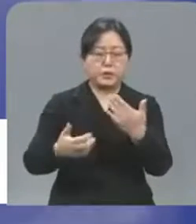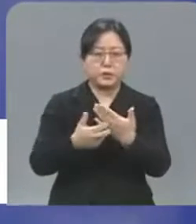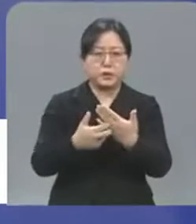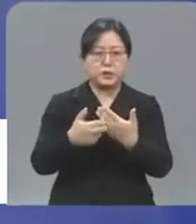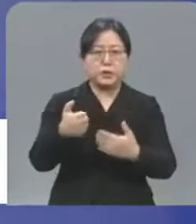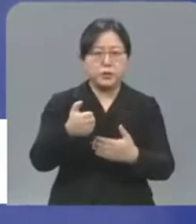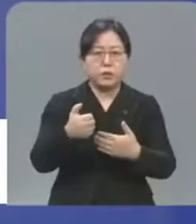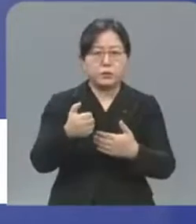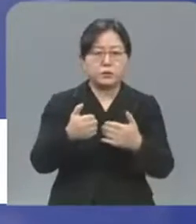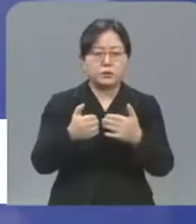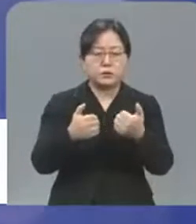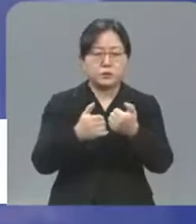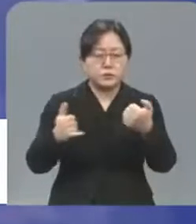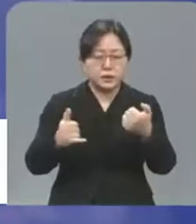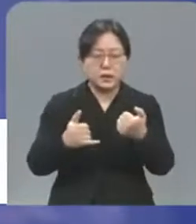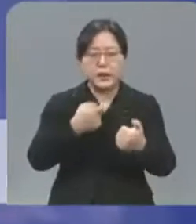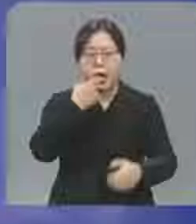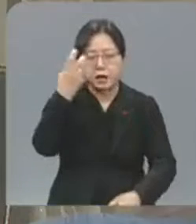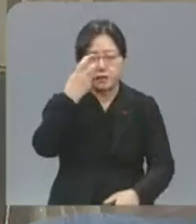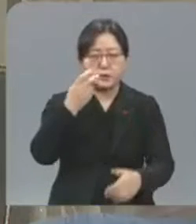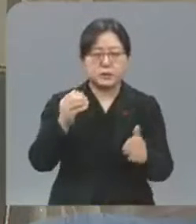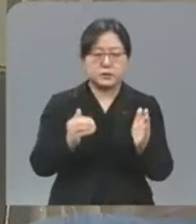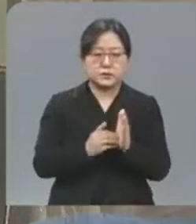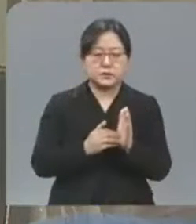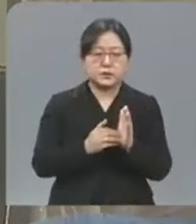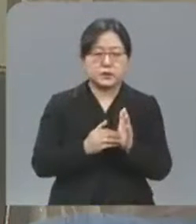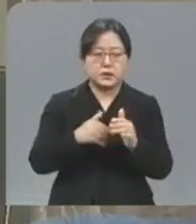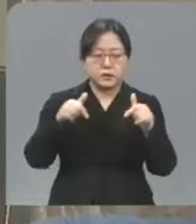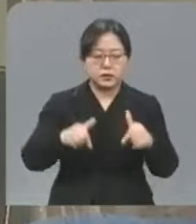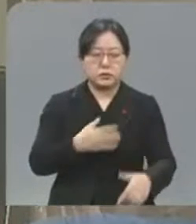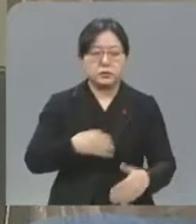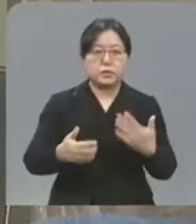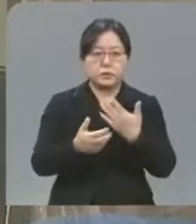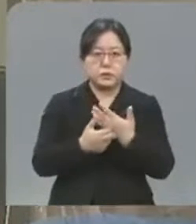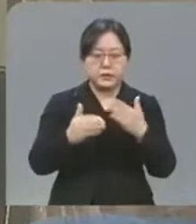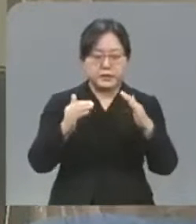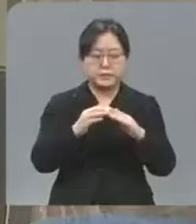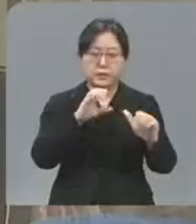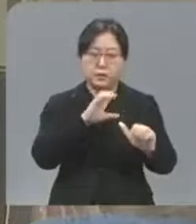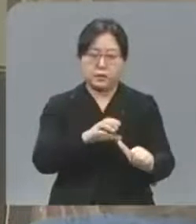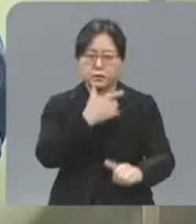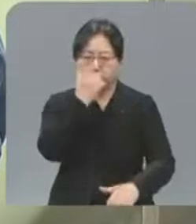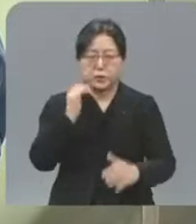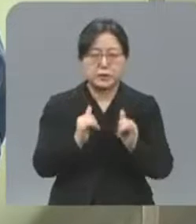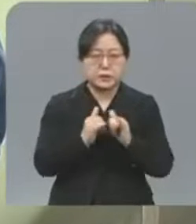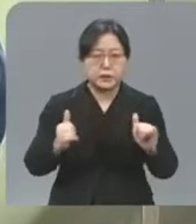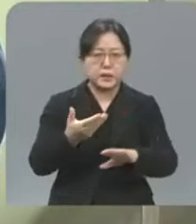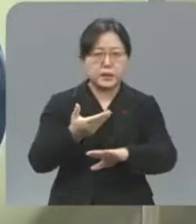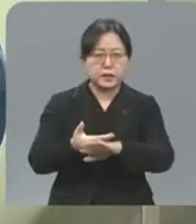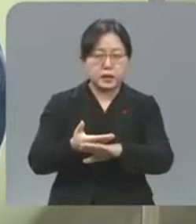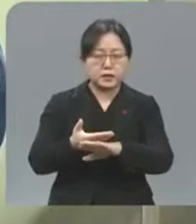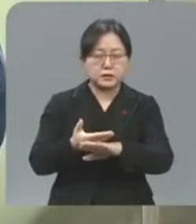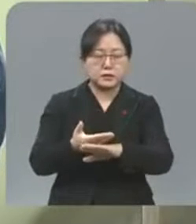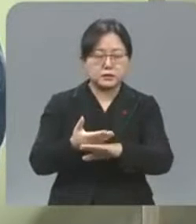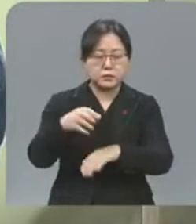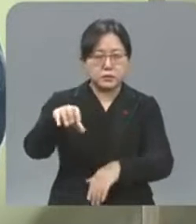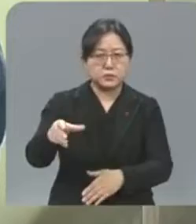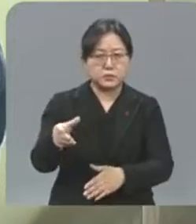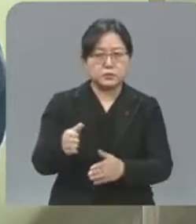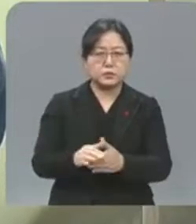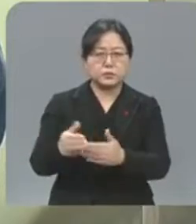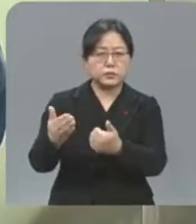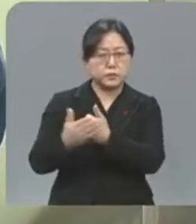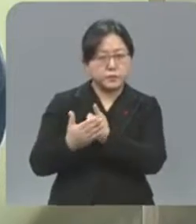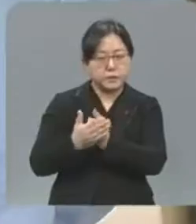50명이 진단 검사를 받습니다 토구 보고서는 자가 경리 등으로 부족한 인원을 다른 부서로 부터 충원하고